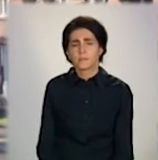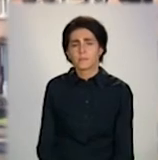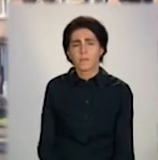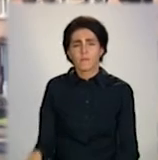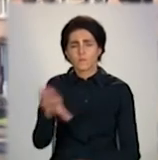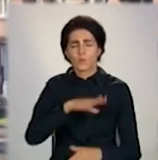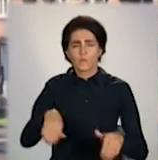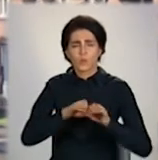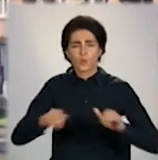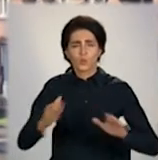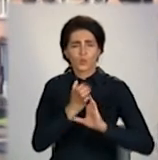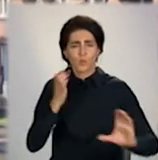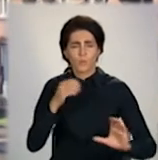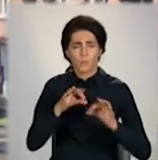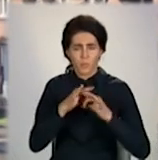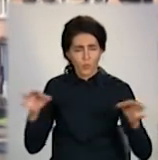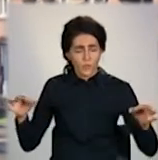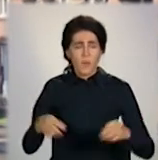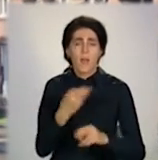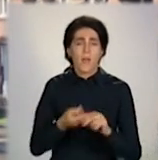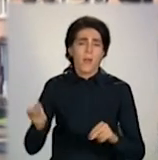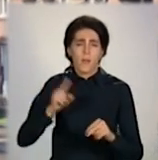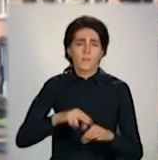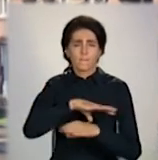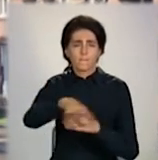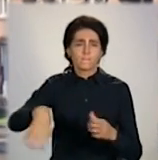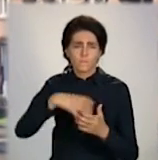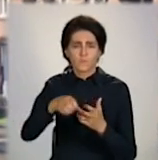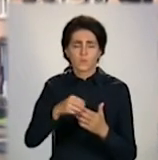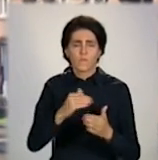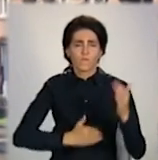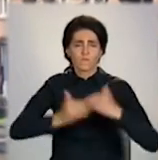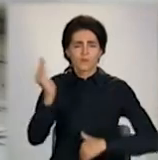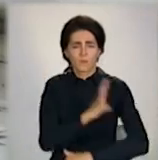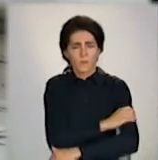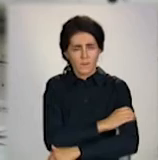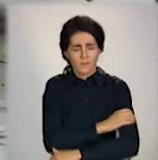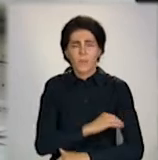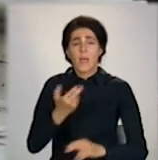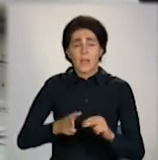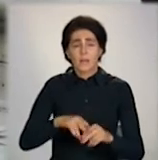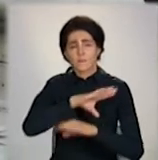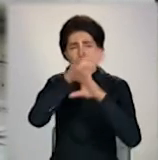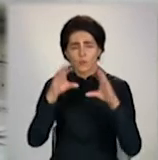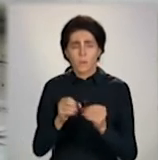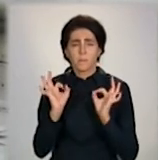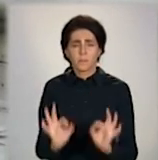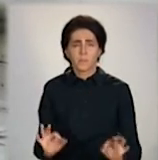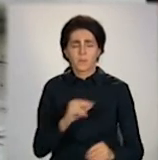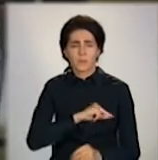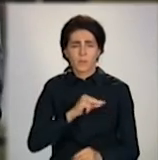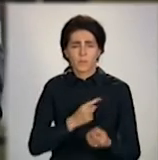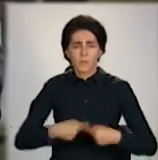виравнювача трубопроводу і також трубопроводів високого давлення. Завдяки злагодженій праці